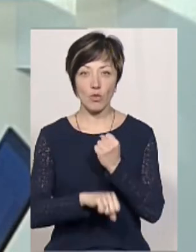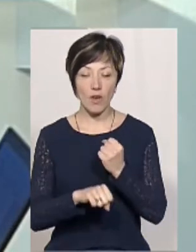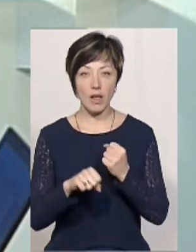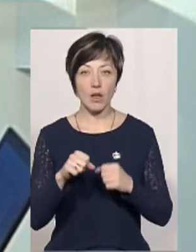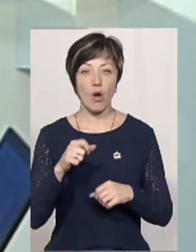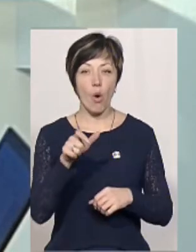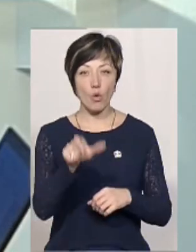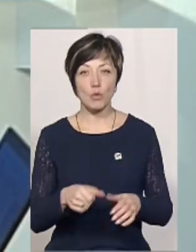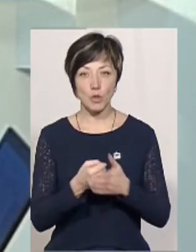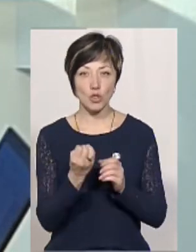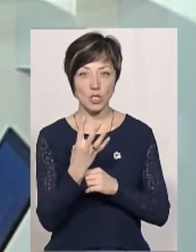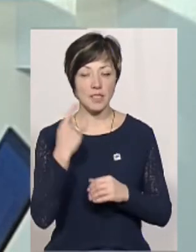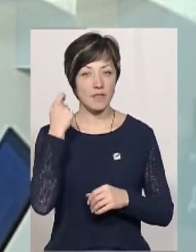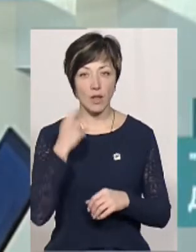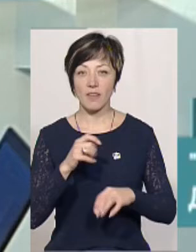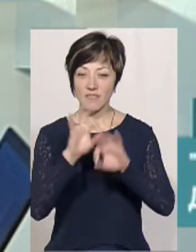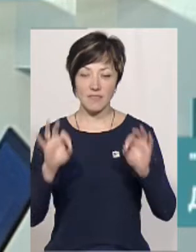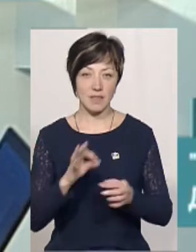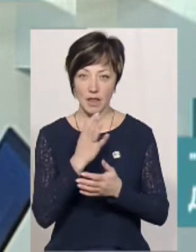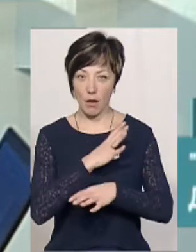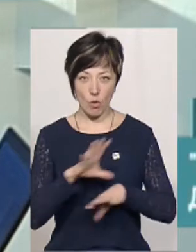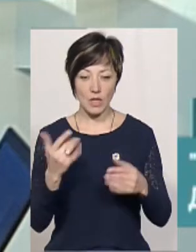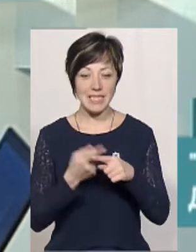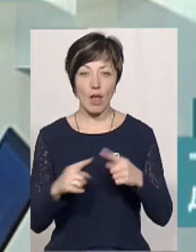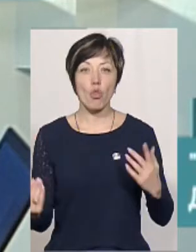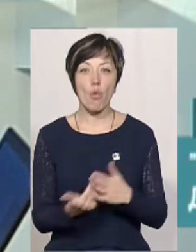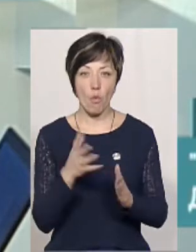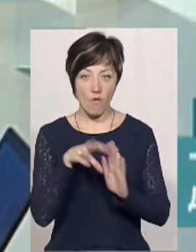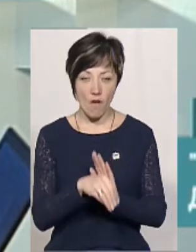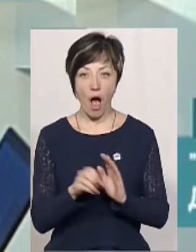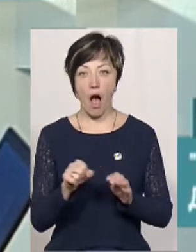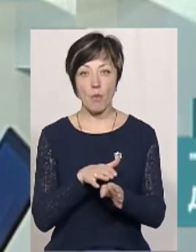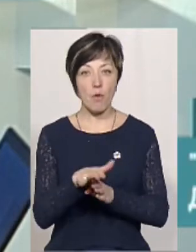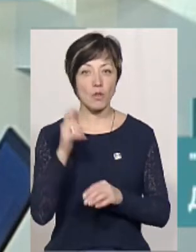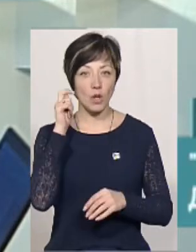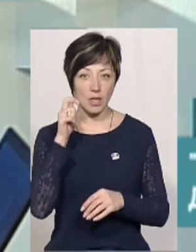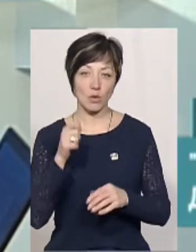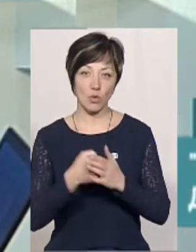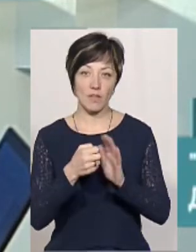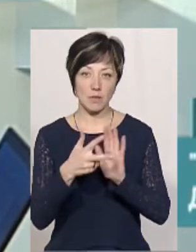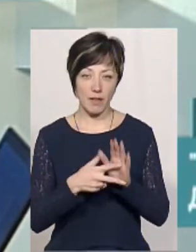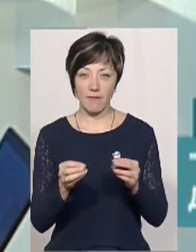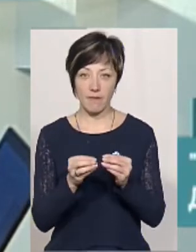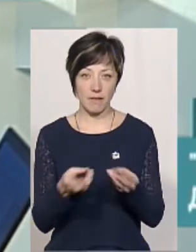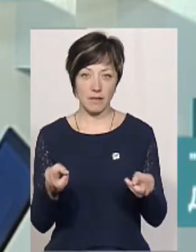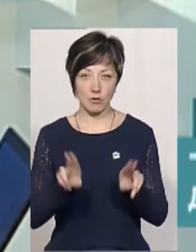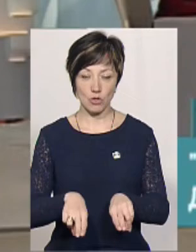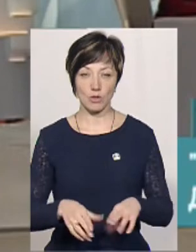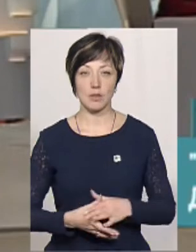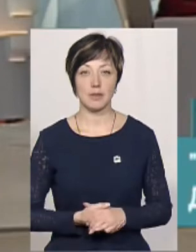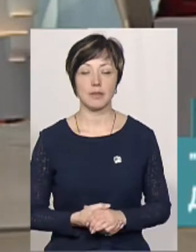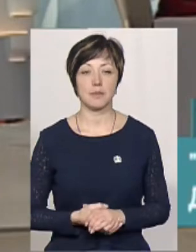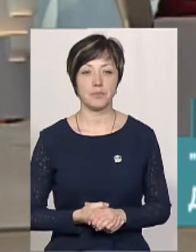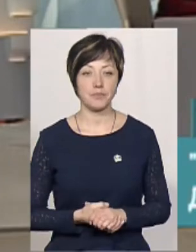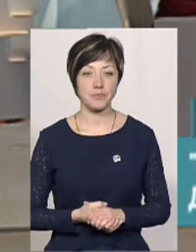зґвалтування особи до 14 років взагалі не було. Це є новацією. А щодо неповнолітньої особи, в принципі, воно було так само, така